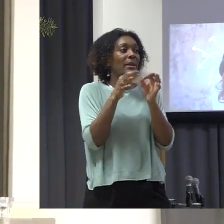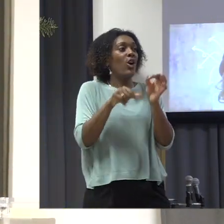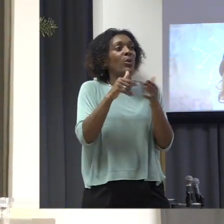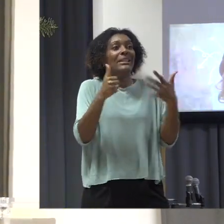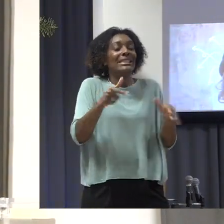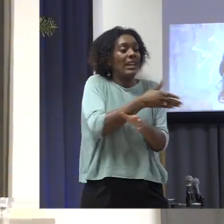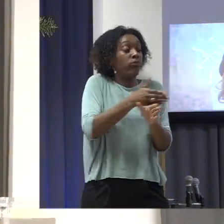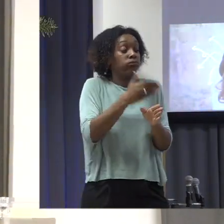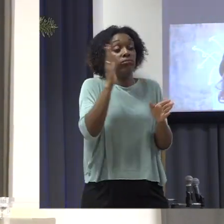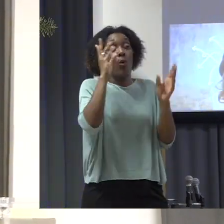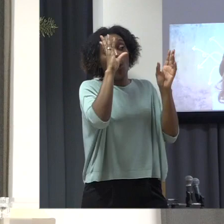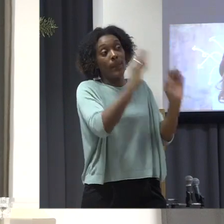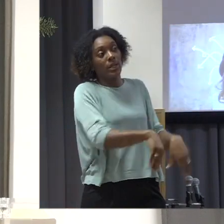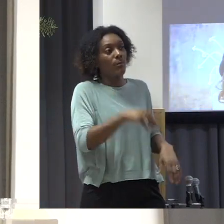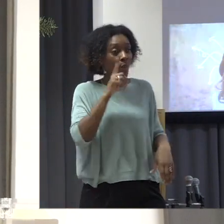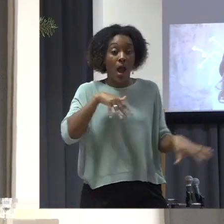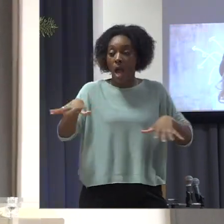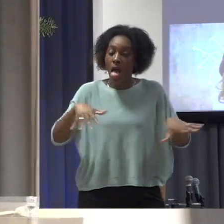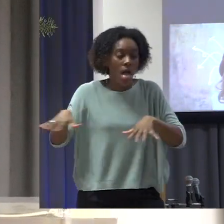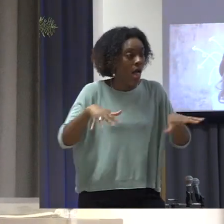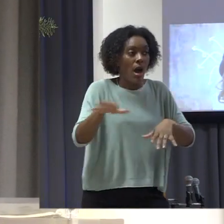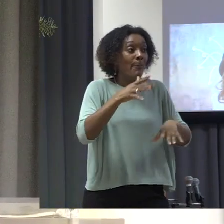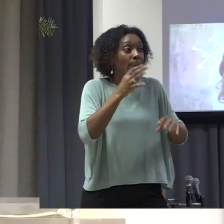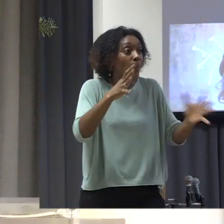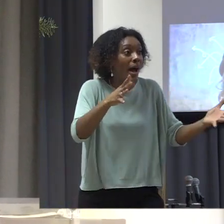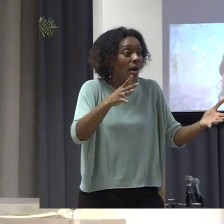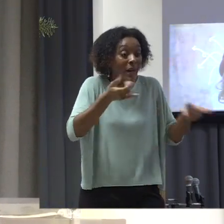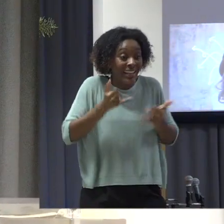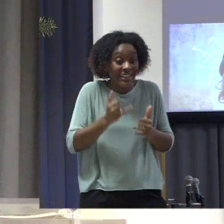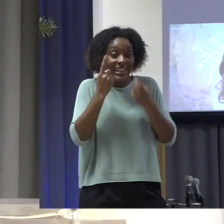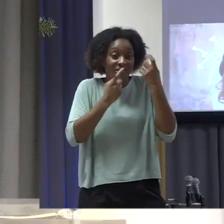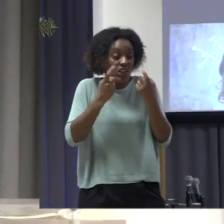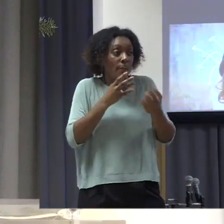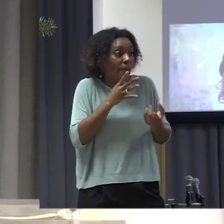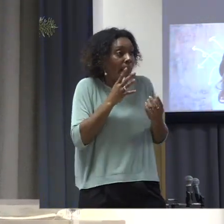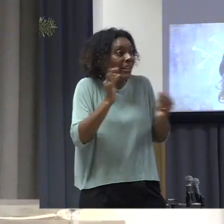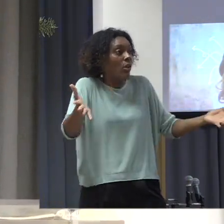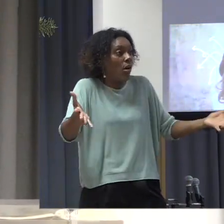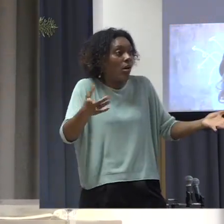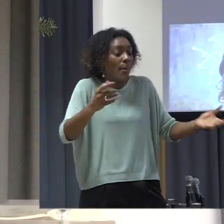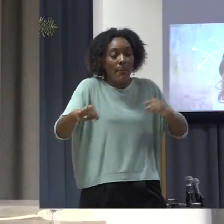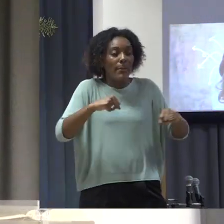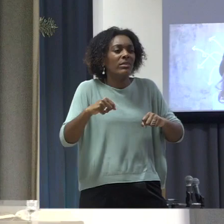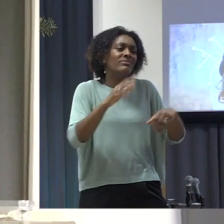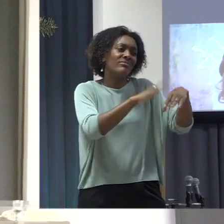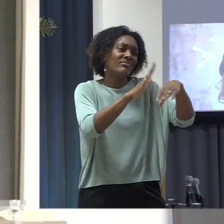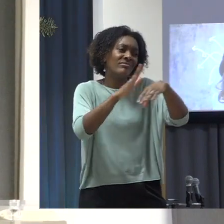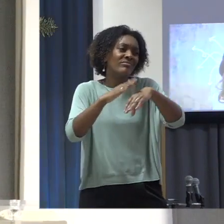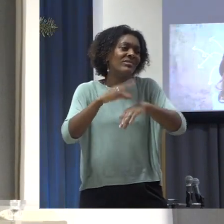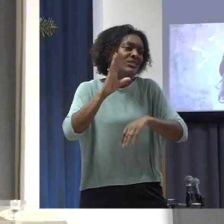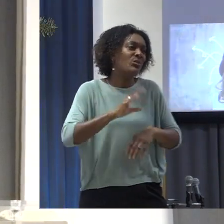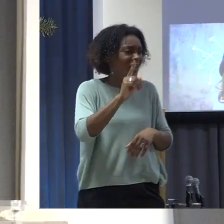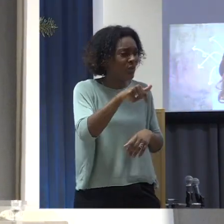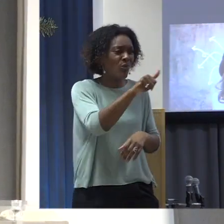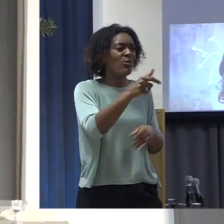est tellement reparti avec toutes sortes d'activités qu'on n'a pas le temps de penser à ça. Et pourtant, frères et sœurs, je vous invite vraiment à vous poser